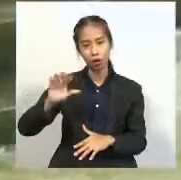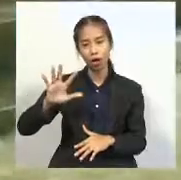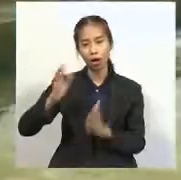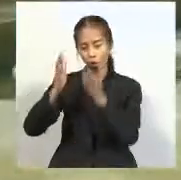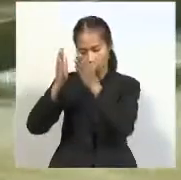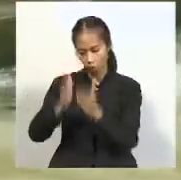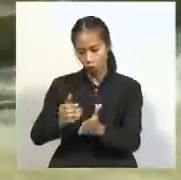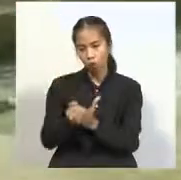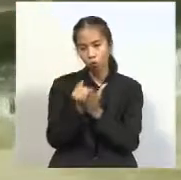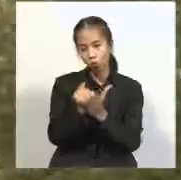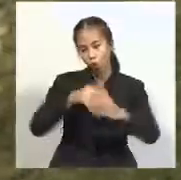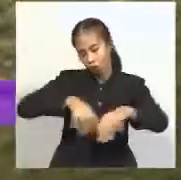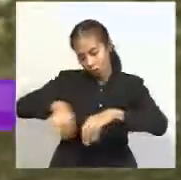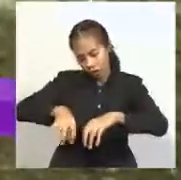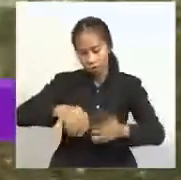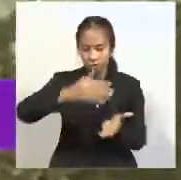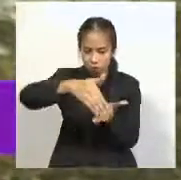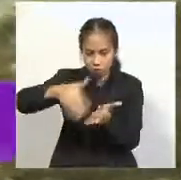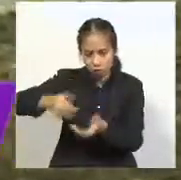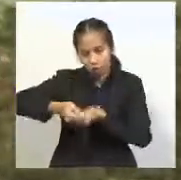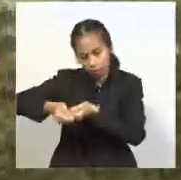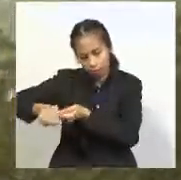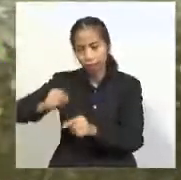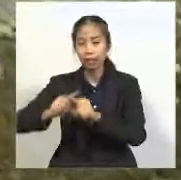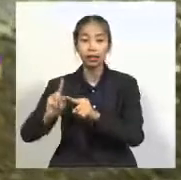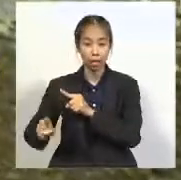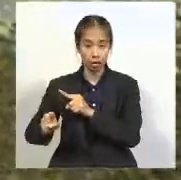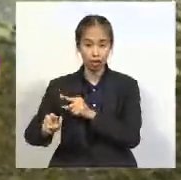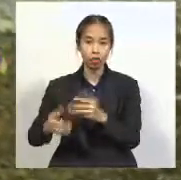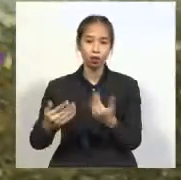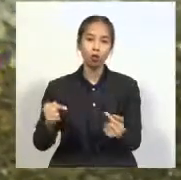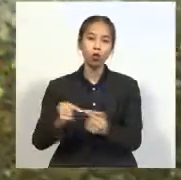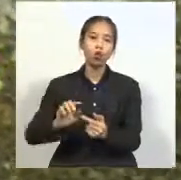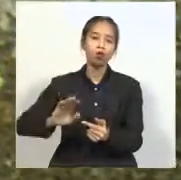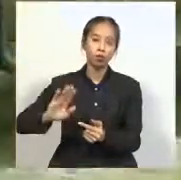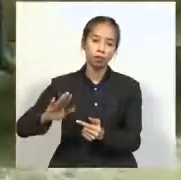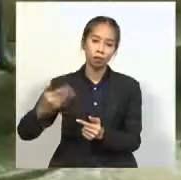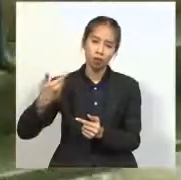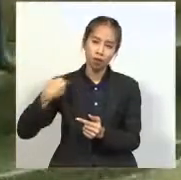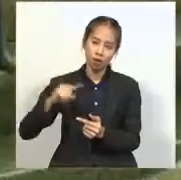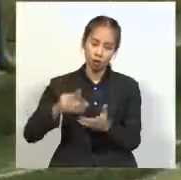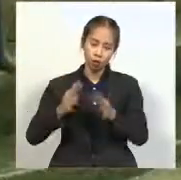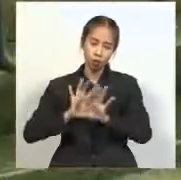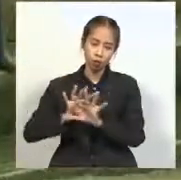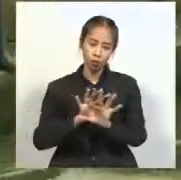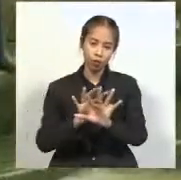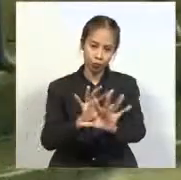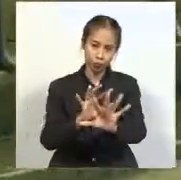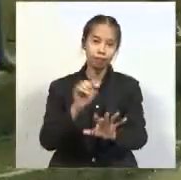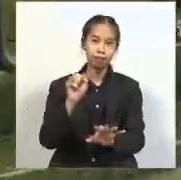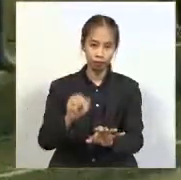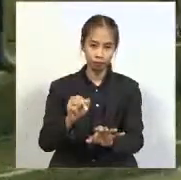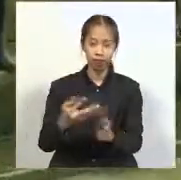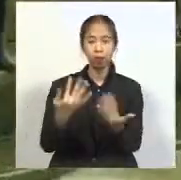เข้าปรับภูมิทัศน์และทำความสะอาดเขื่อนริมแม่น้ำเจ้าพระยาฝั่งธนบุรีในเส้นทางเสด็จพระราชดำเนินเลียบพระน